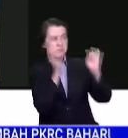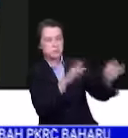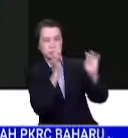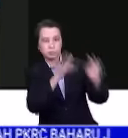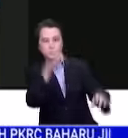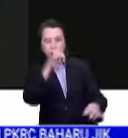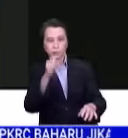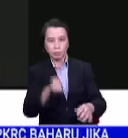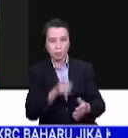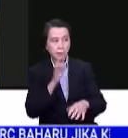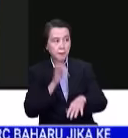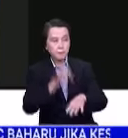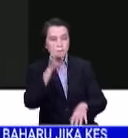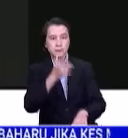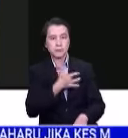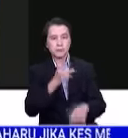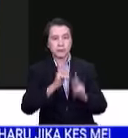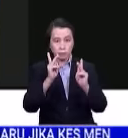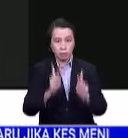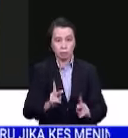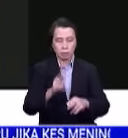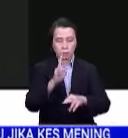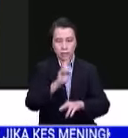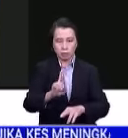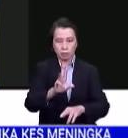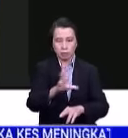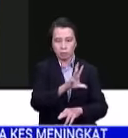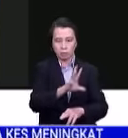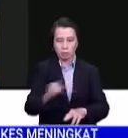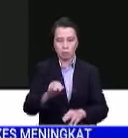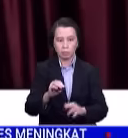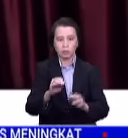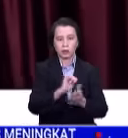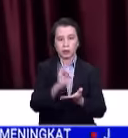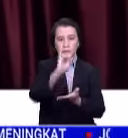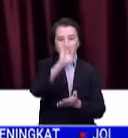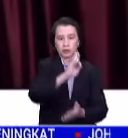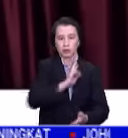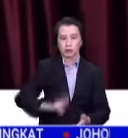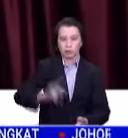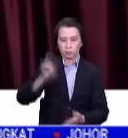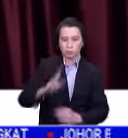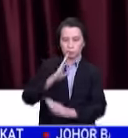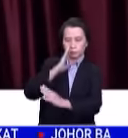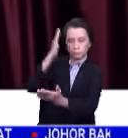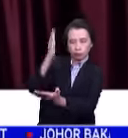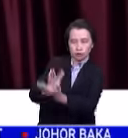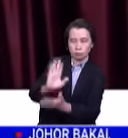dengan menyentuh sensitiviti kaum, agama dan institusi beraja perlu dibanteras.